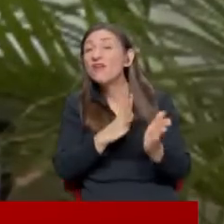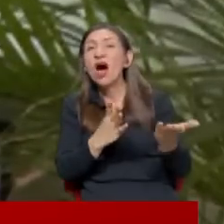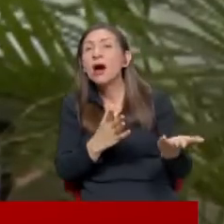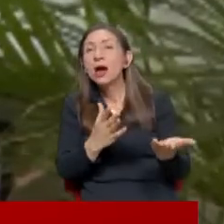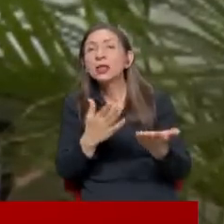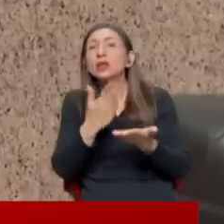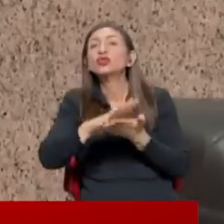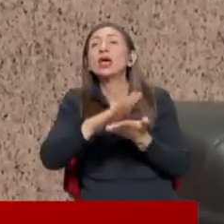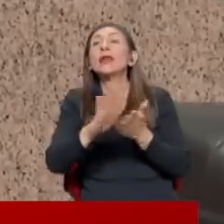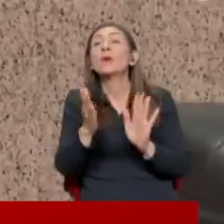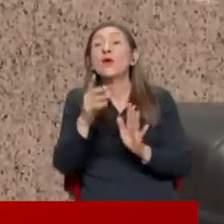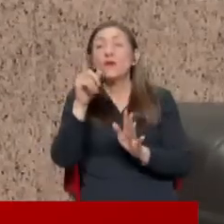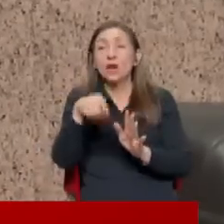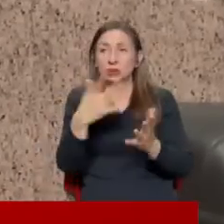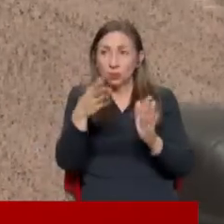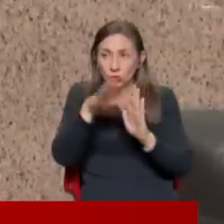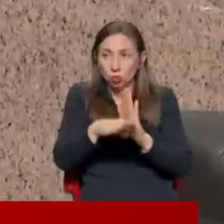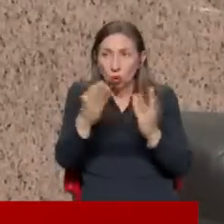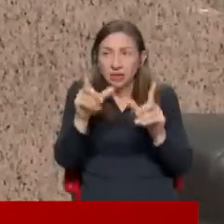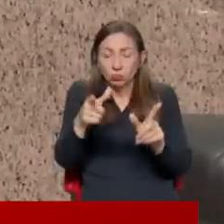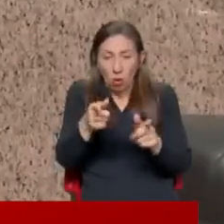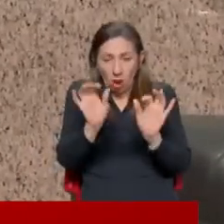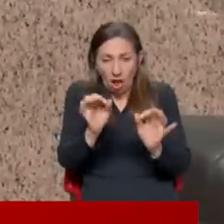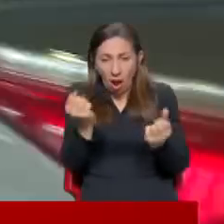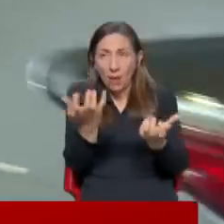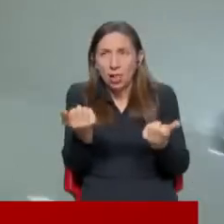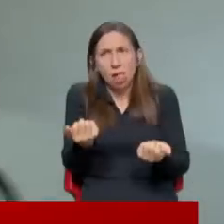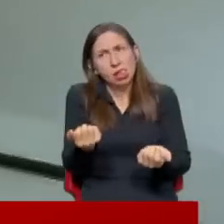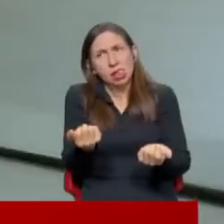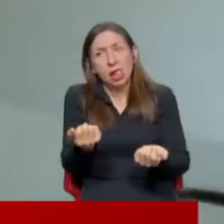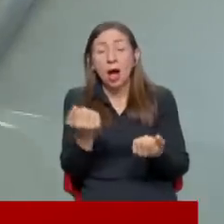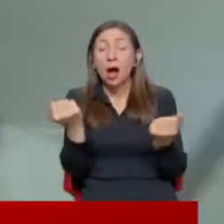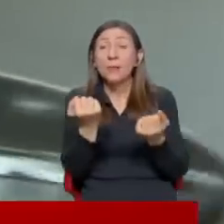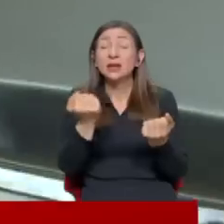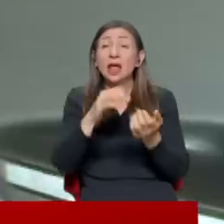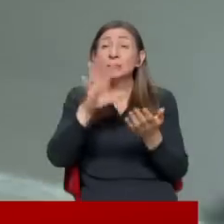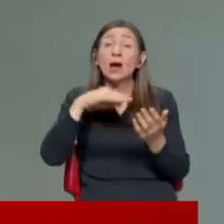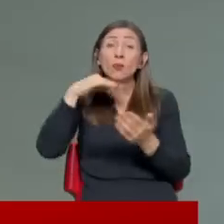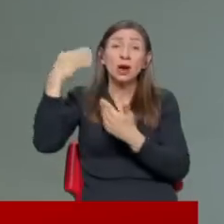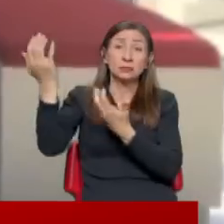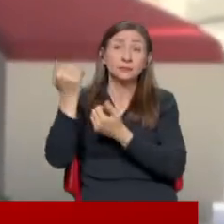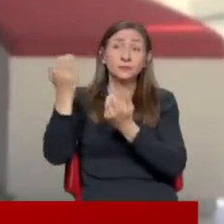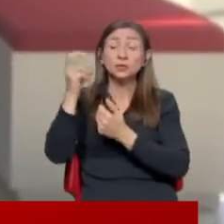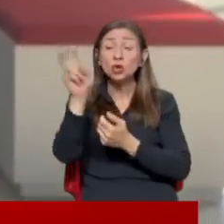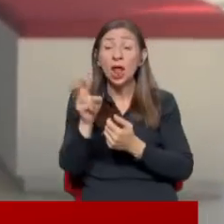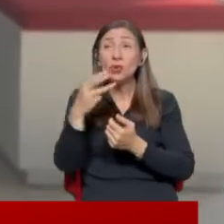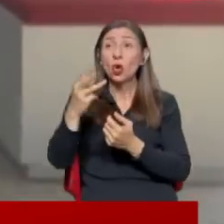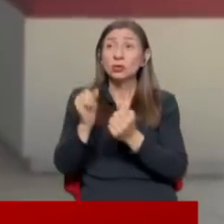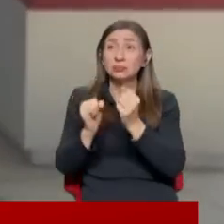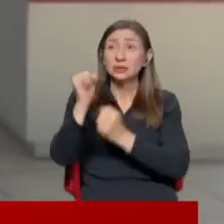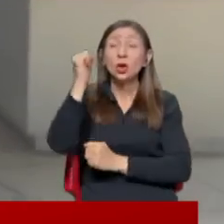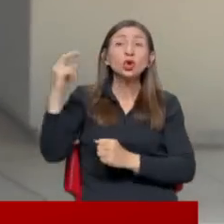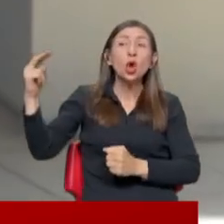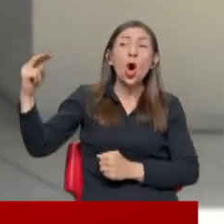Neden güncellenmiyor? Vergi tabii ki düşük olmalı. Bu şartlarda araba alınmaz. Otomobillerin çoğu ithal, yani dövizin artışıyla daha